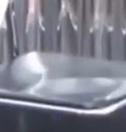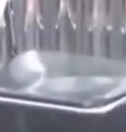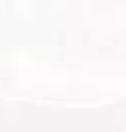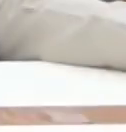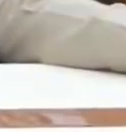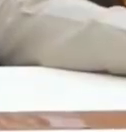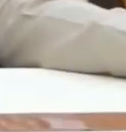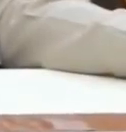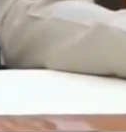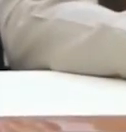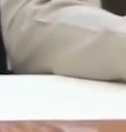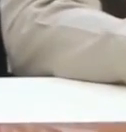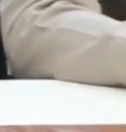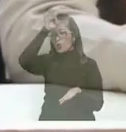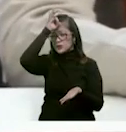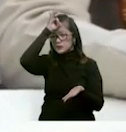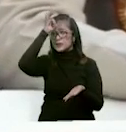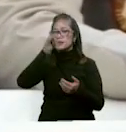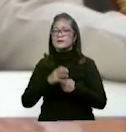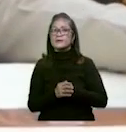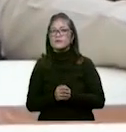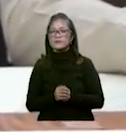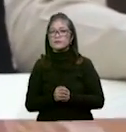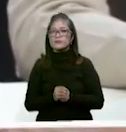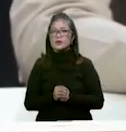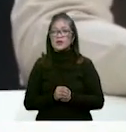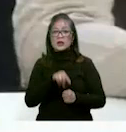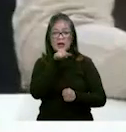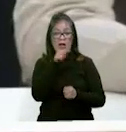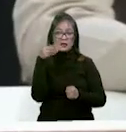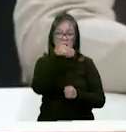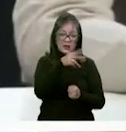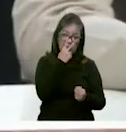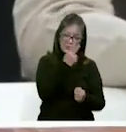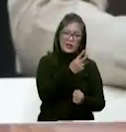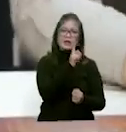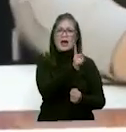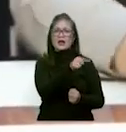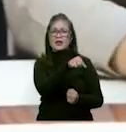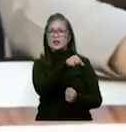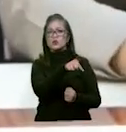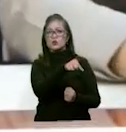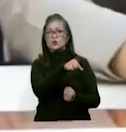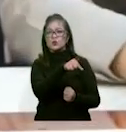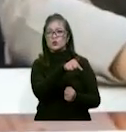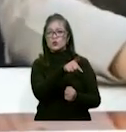Isian daripada bom panci itu diantaranya yang kita temukan di TKP, paku, kemudian